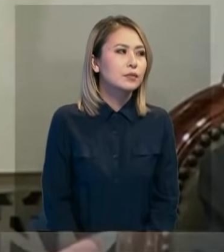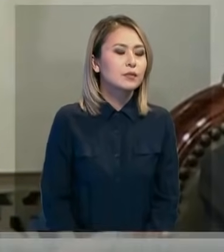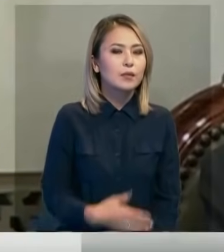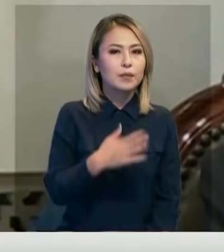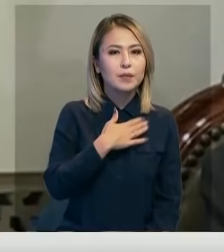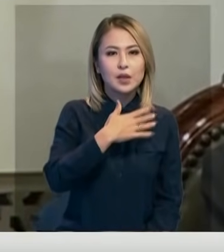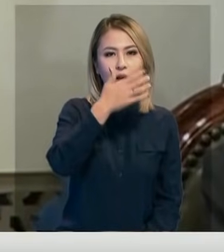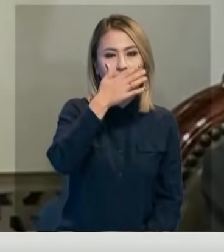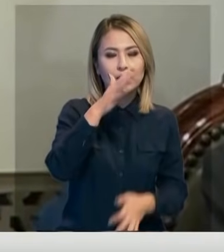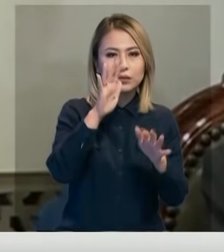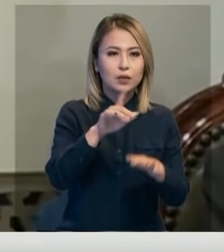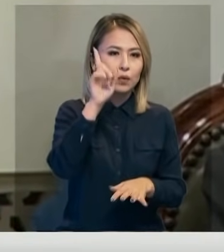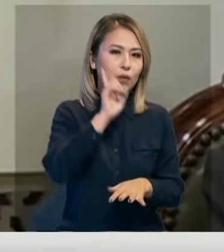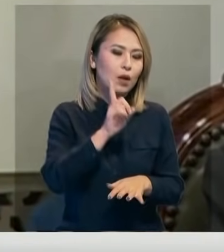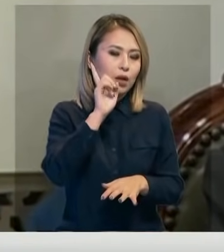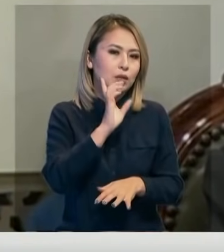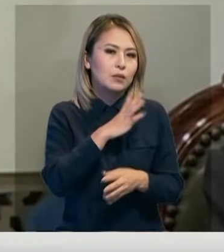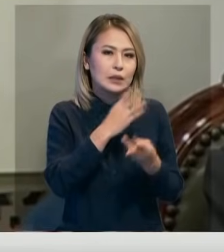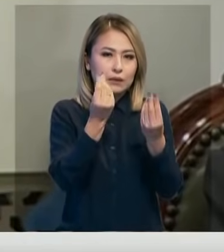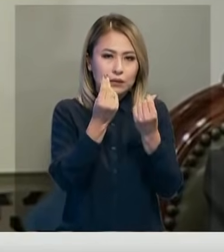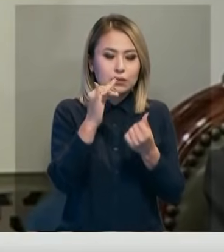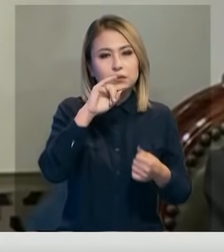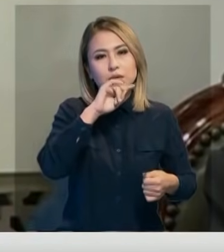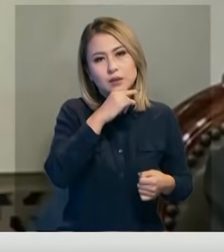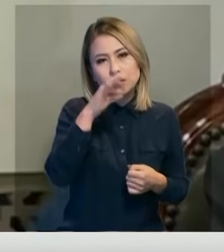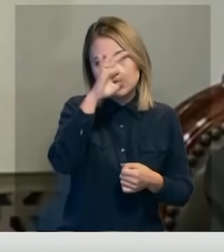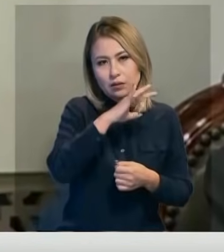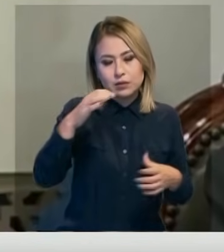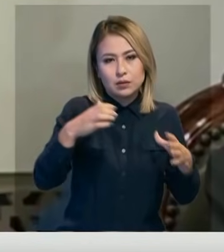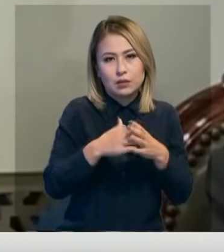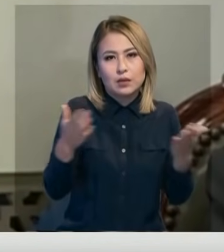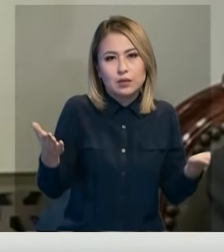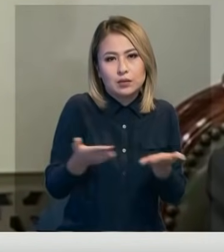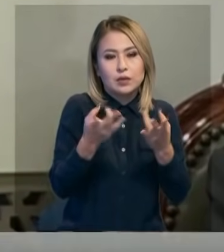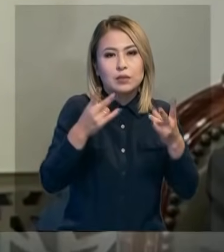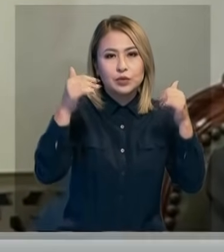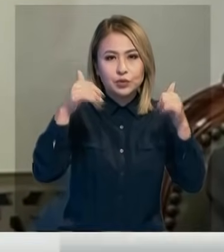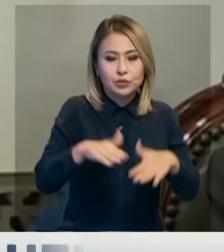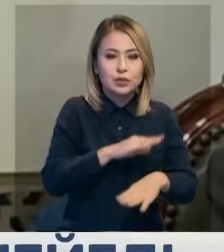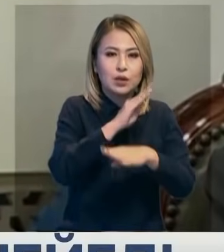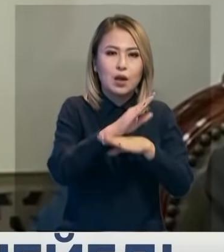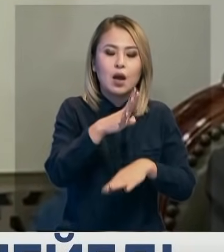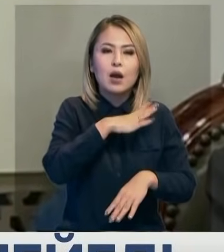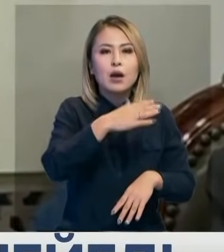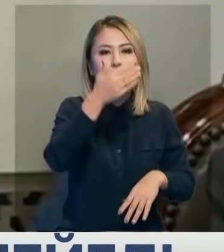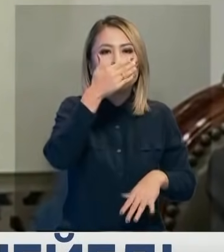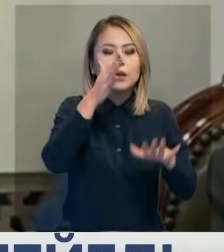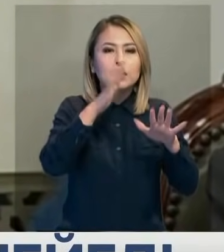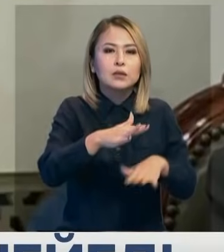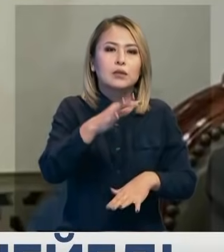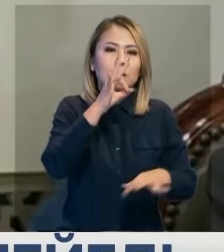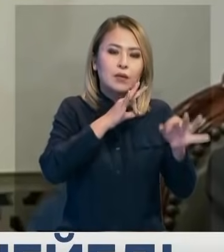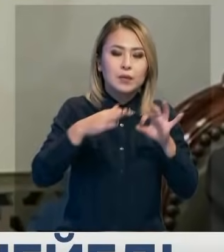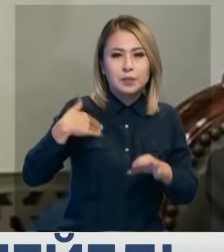Біз Ауғанстанның уақытша үкіметін қаржылық және экономикалық жағынан қолдауға шешім қабылдадық. Ауған саудагерлері жеміс-жидек